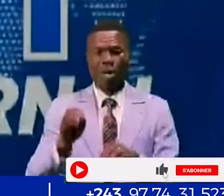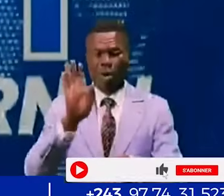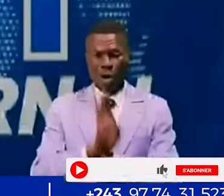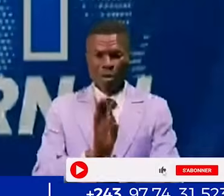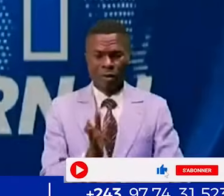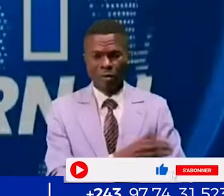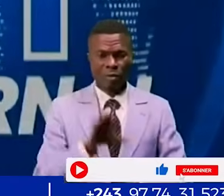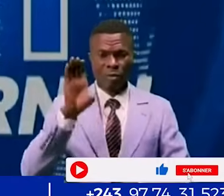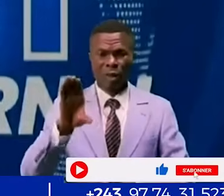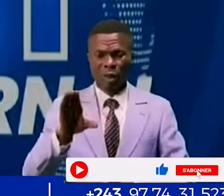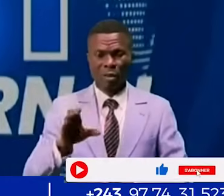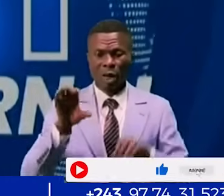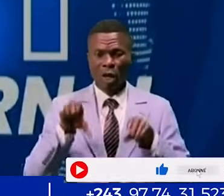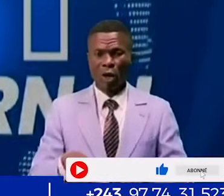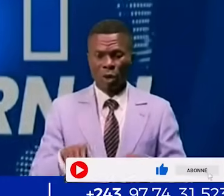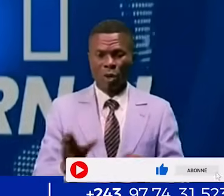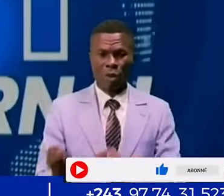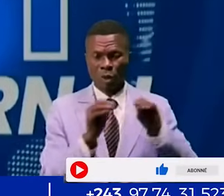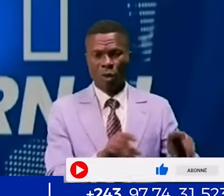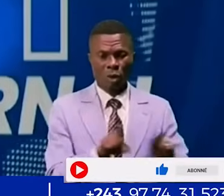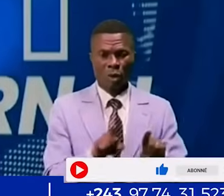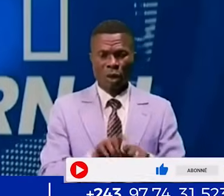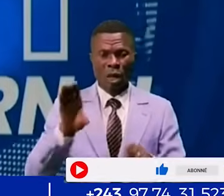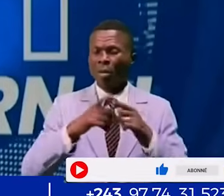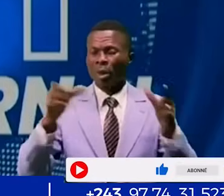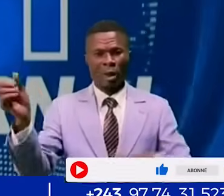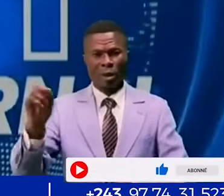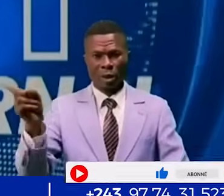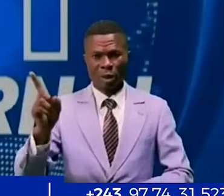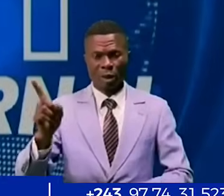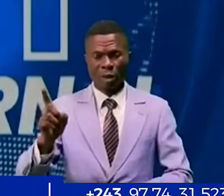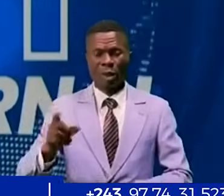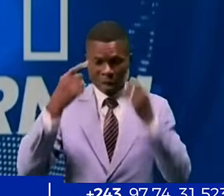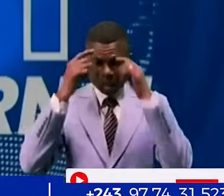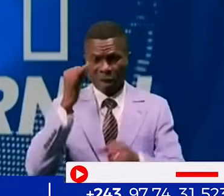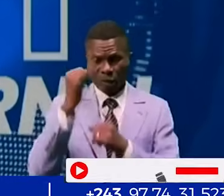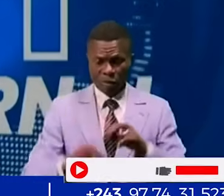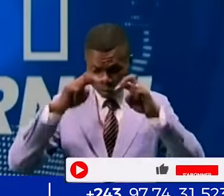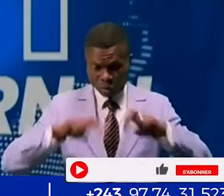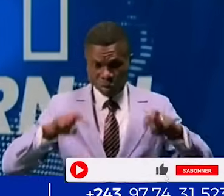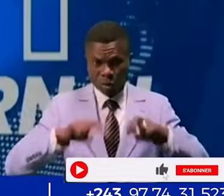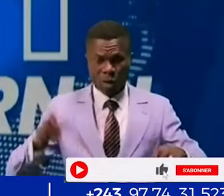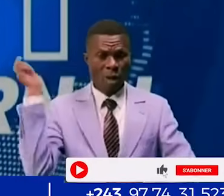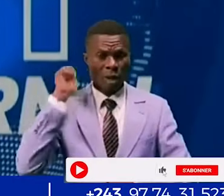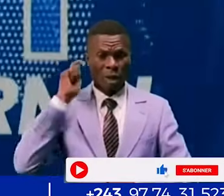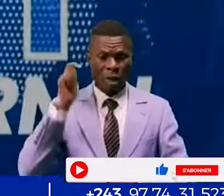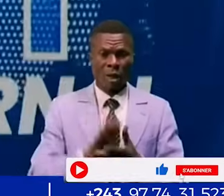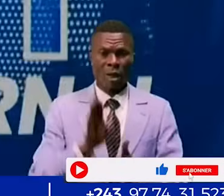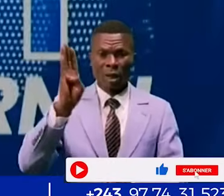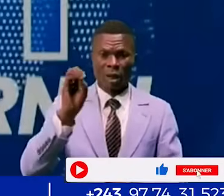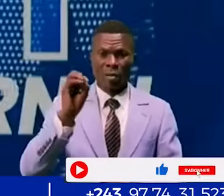Et aucune banque de la RDC ne peut être classée comme grande banque. C'est l'une des conclusions de la recherche du professeur Bob